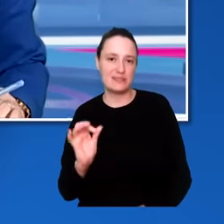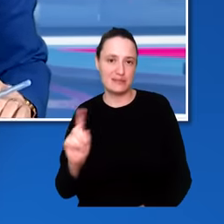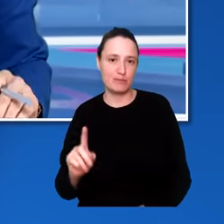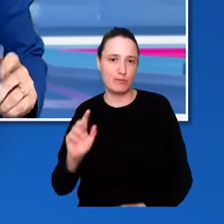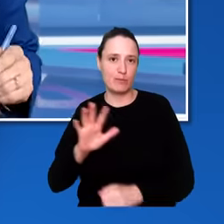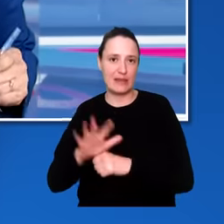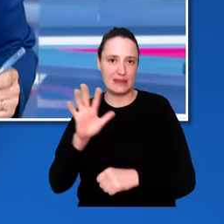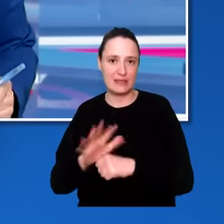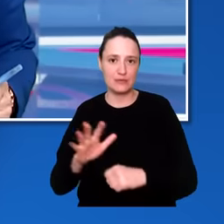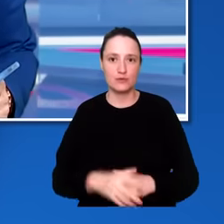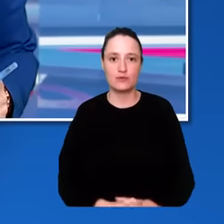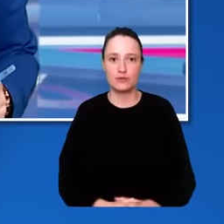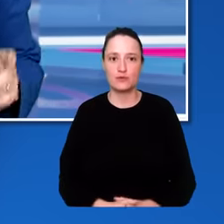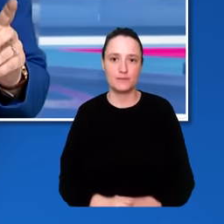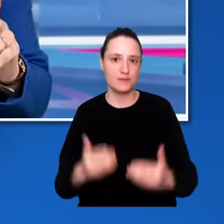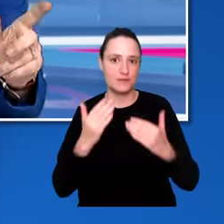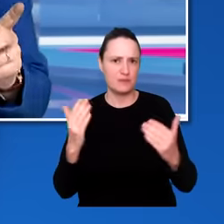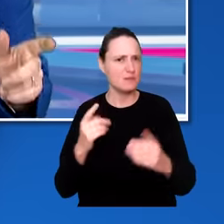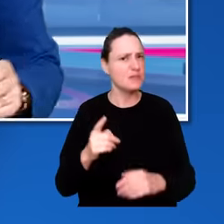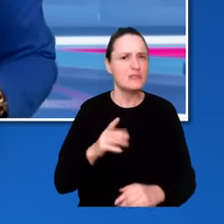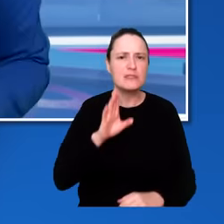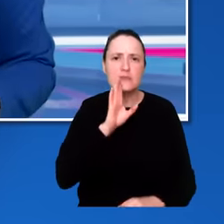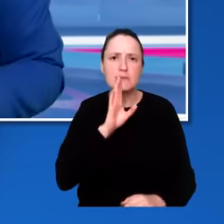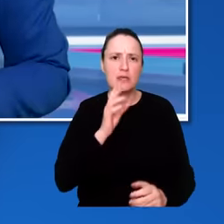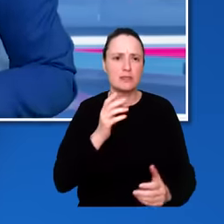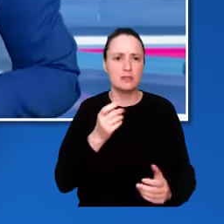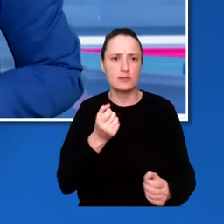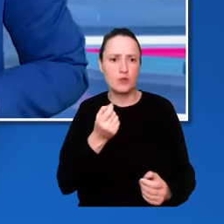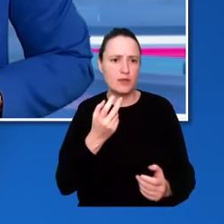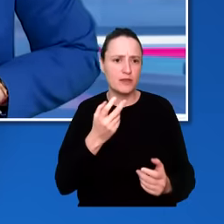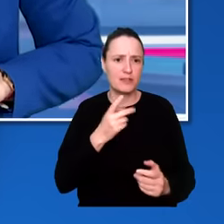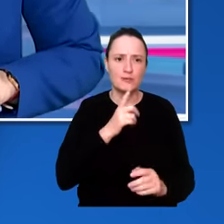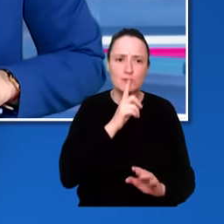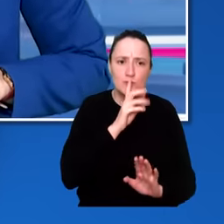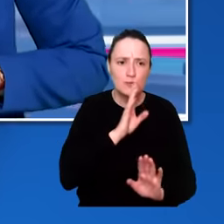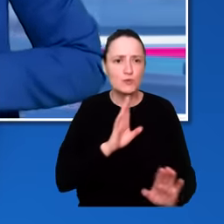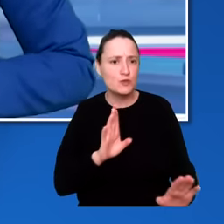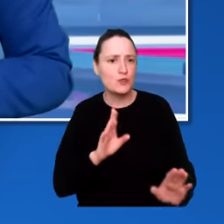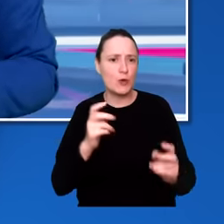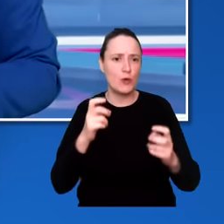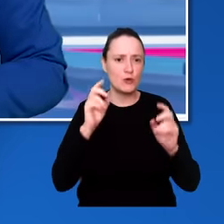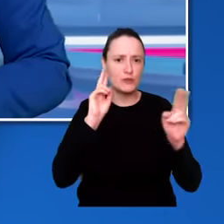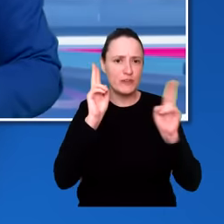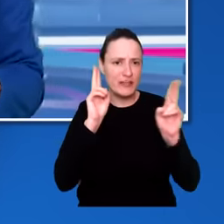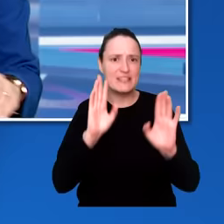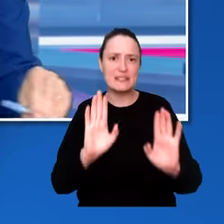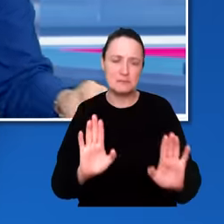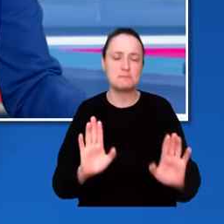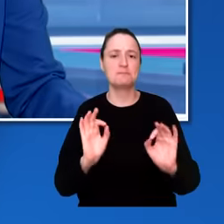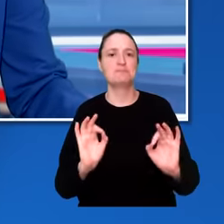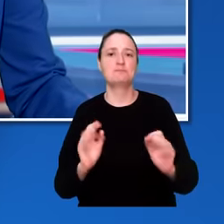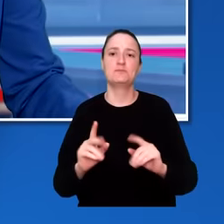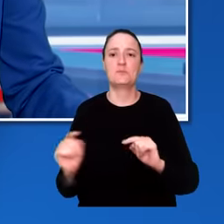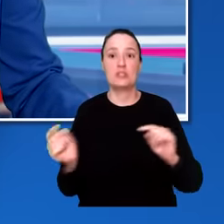Państwo, oj, coś pana posła Jakubiaka gorzej słyszymy, więc poprosimy reżyserkę o wzmocnienie dźwięku, żebyśmy mogli swobodnie dyskutować, ale